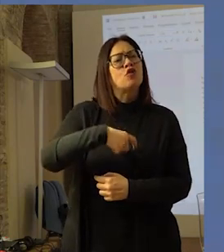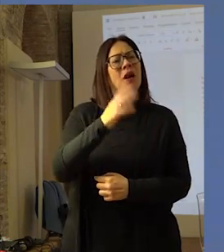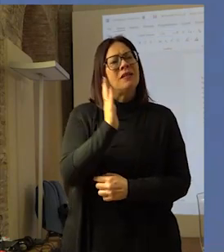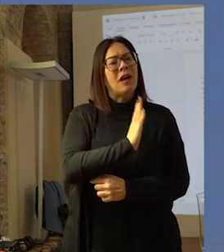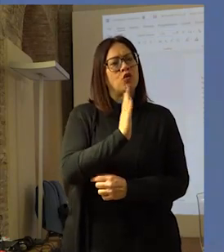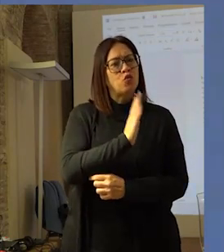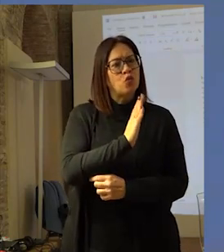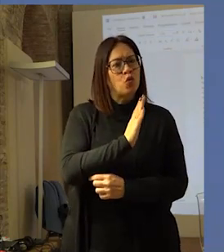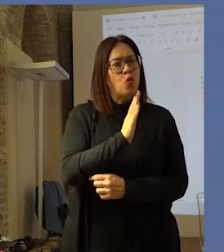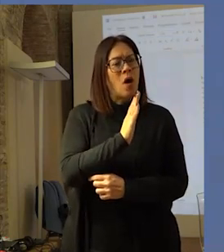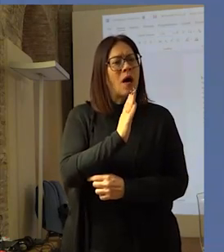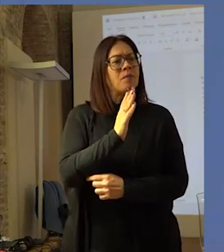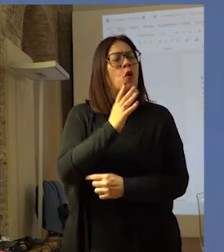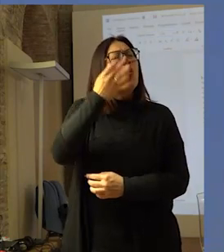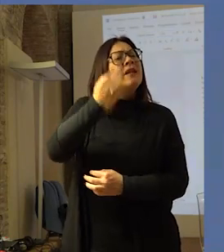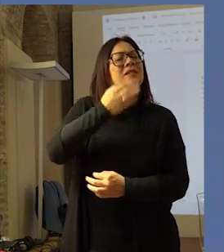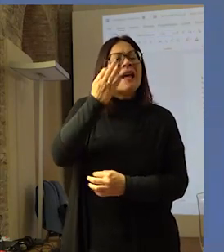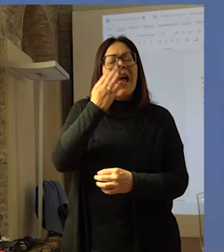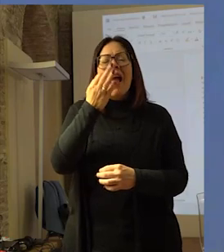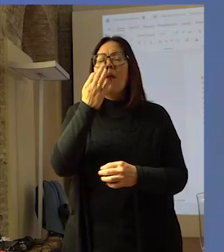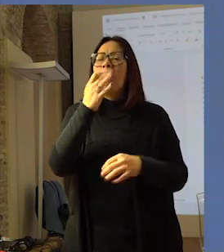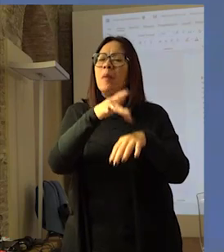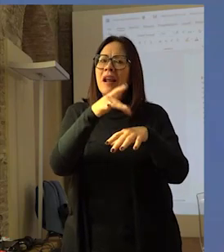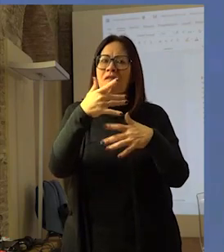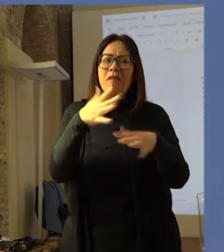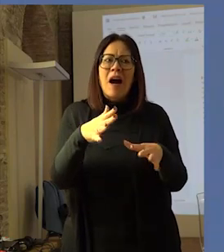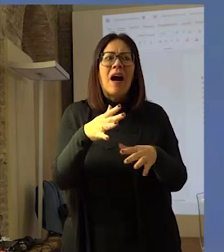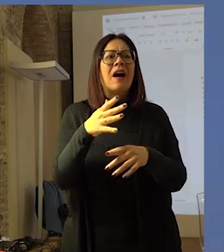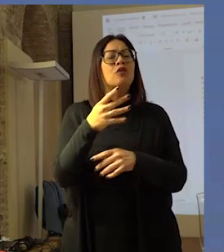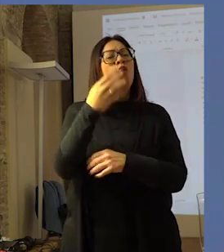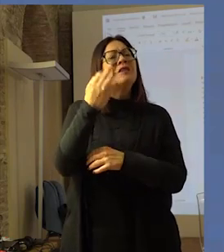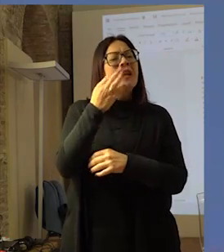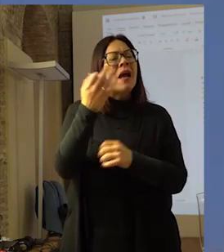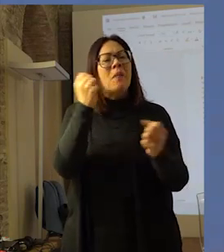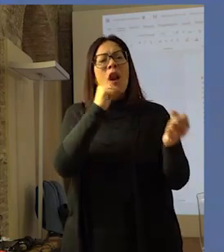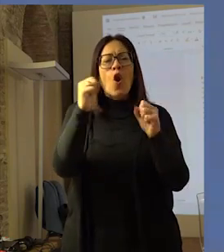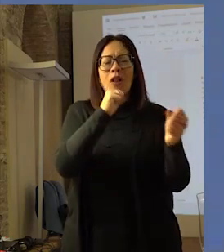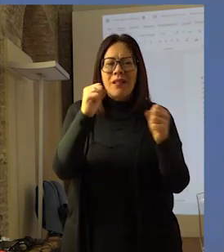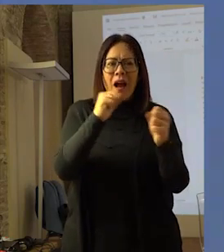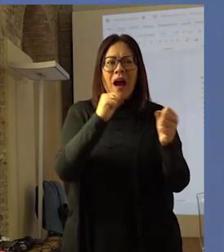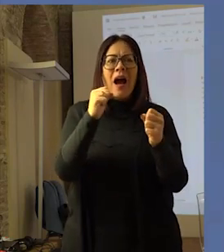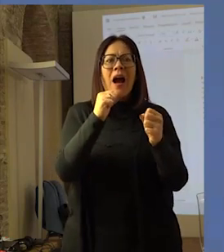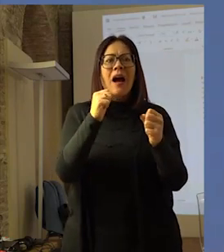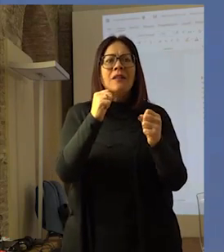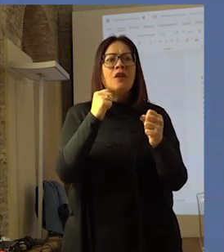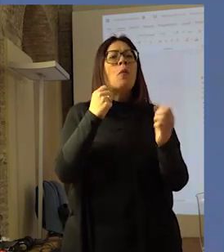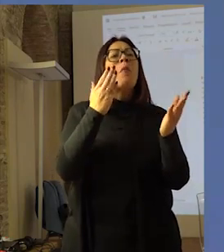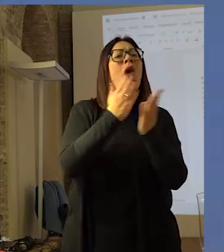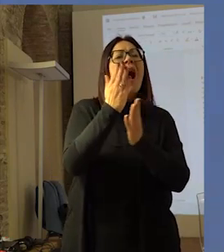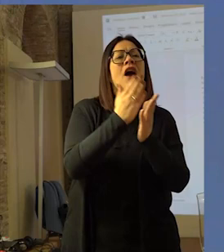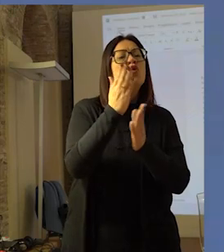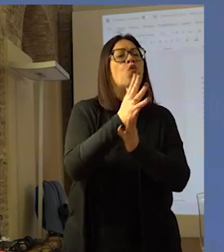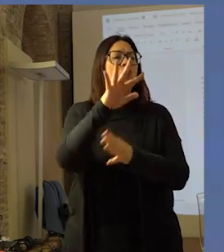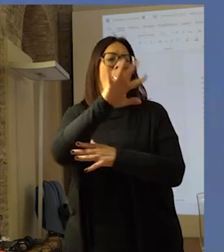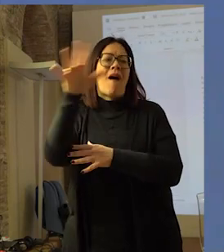di quello che lui ha sempre fatto e di ciò per cui si è sempre battuto, che è l'aiuto agli altri, non solo